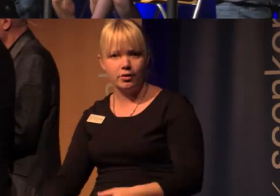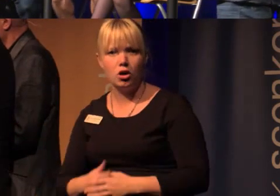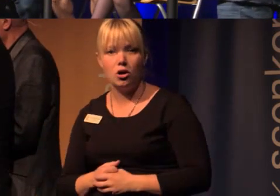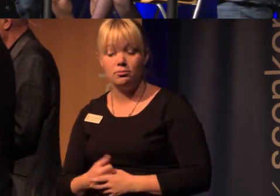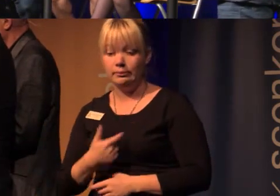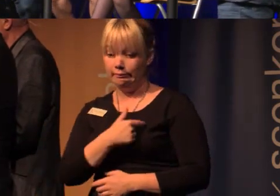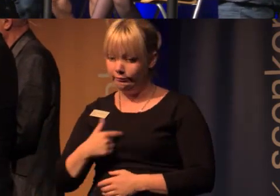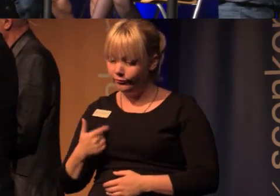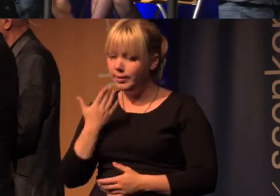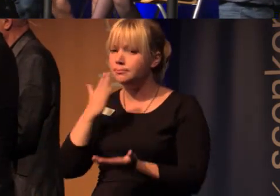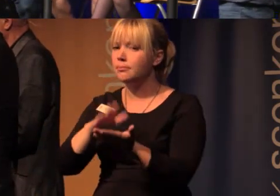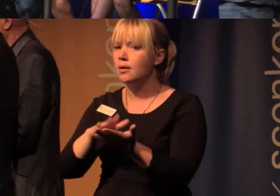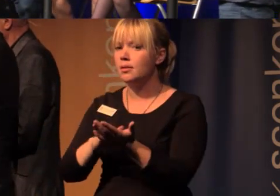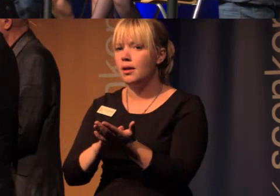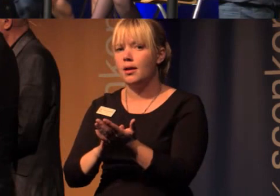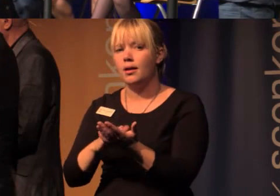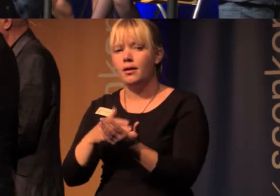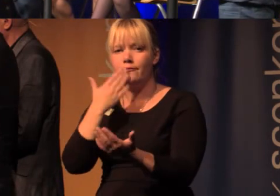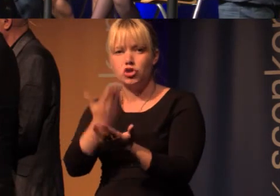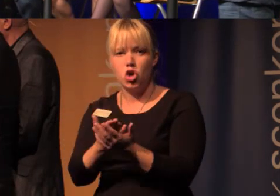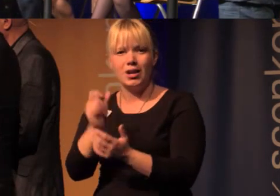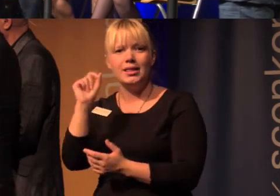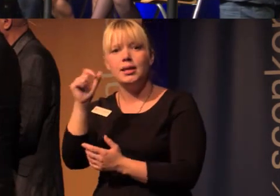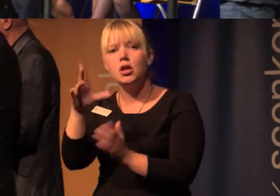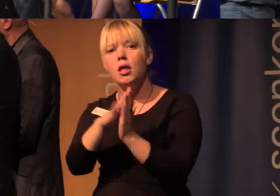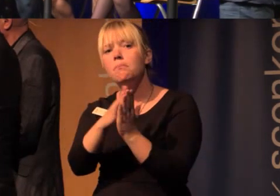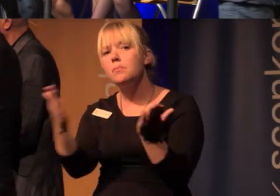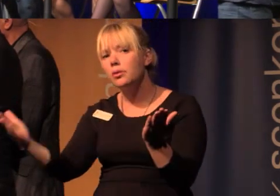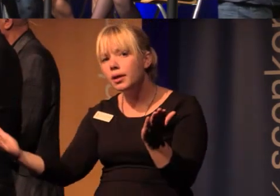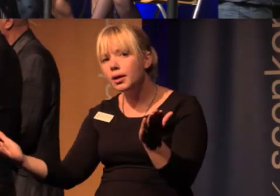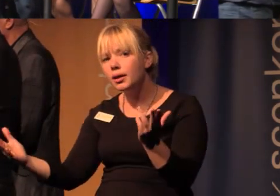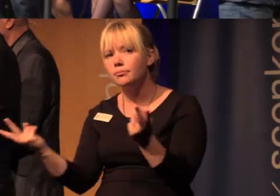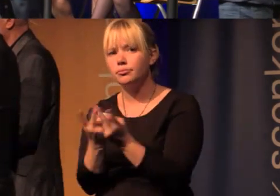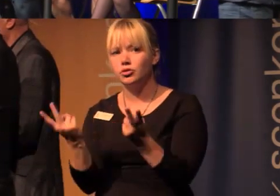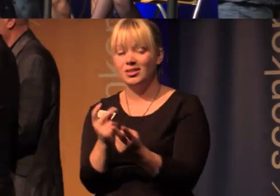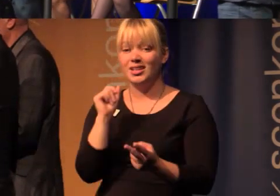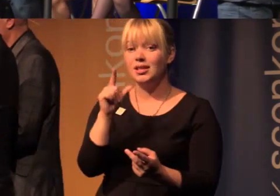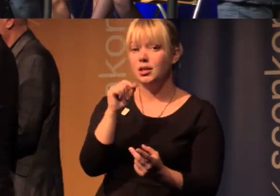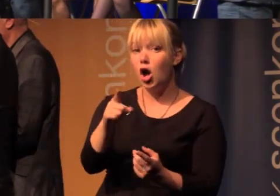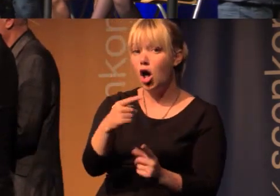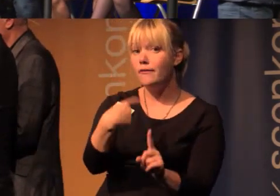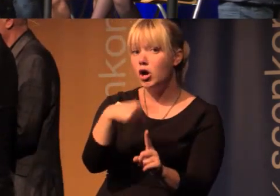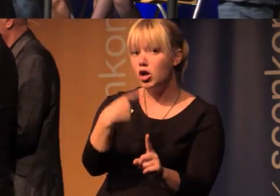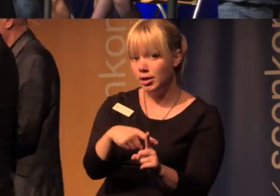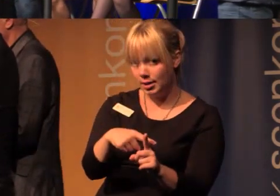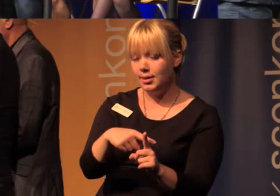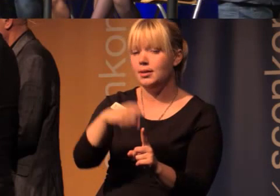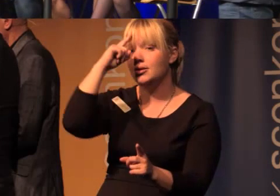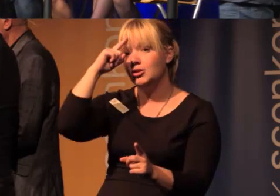med digitala bibliotek där man dels kan då få digitaliseringens fördelar genom att